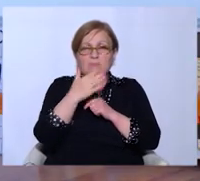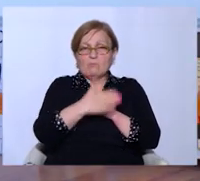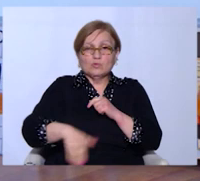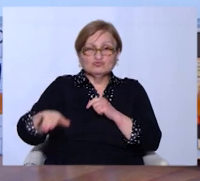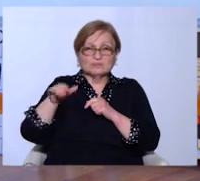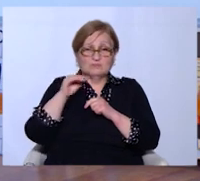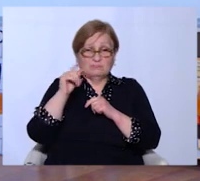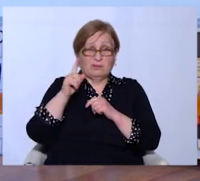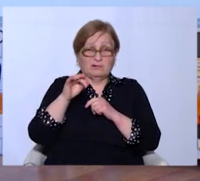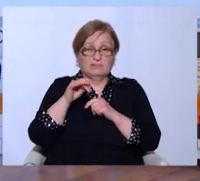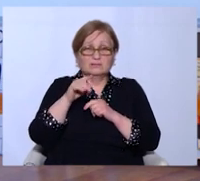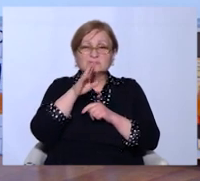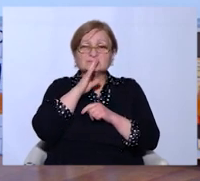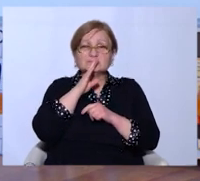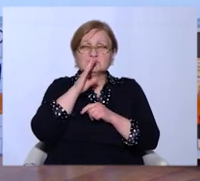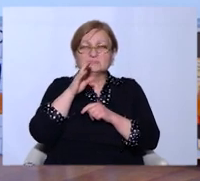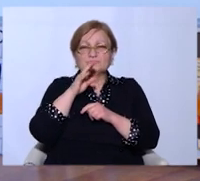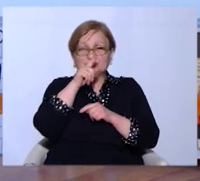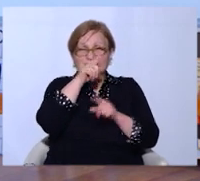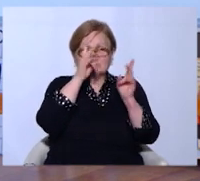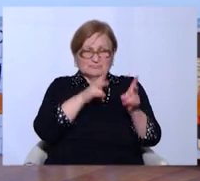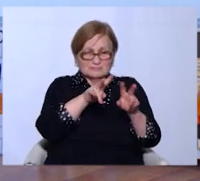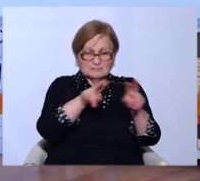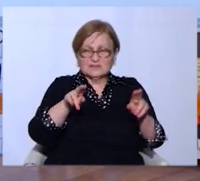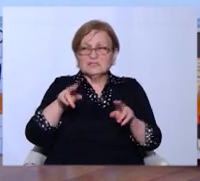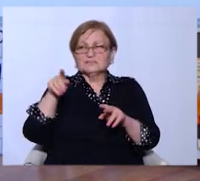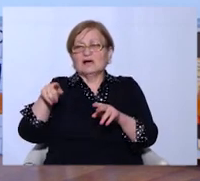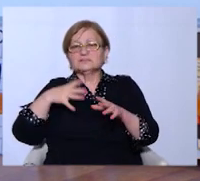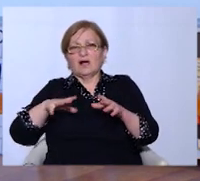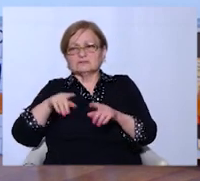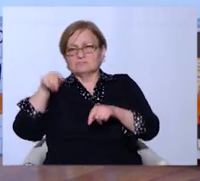მოჭრილი ფეხი, სწორედ დაკოჭლებული საქართველოს სიმბოლო უნდა იყოს,